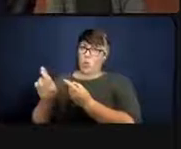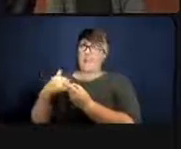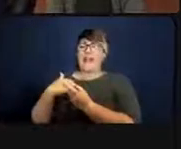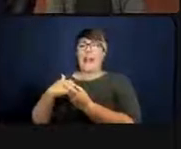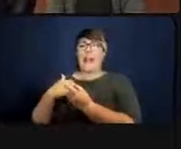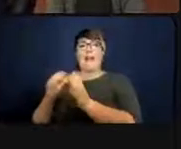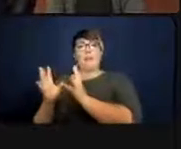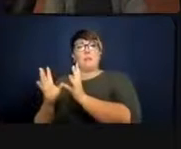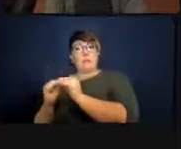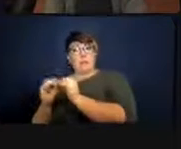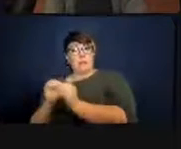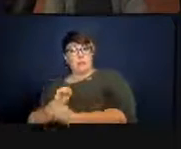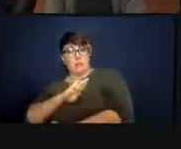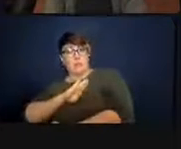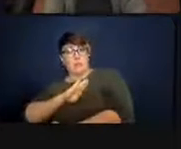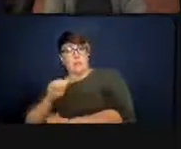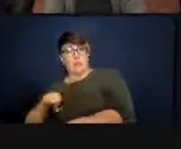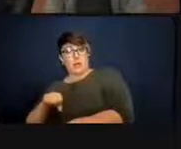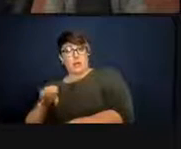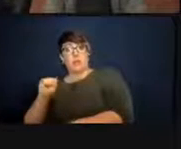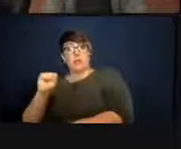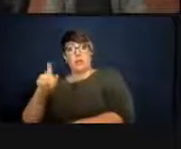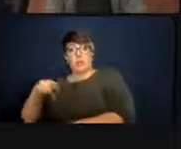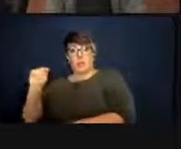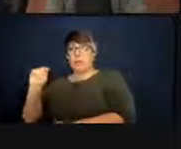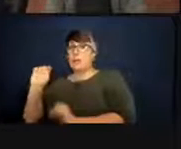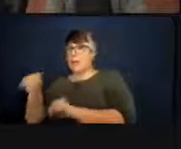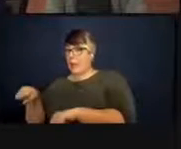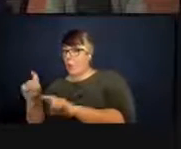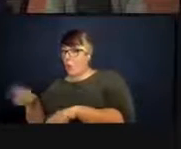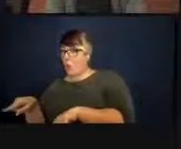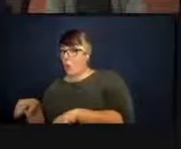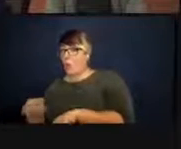هل هناك أي من